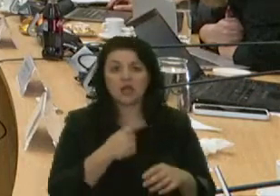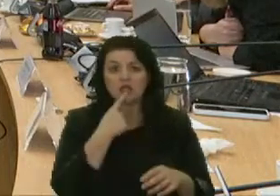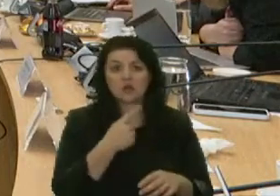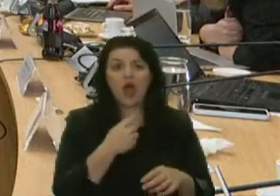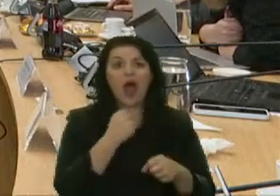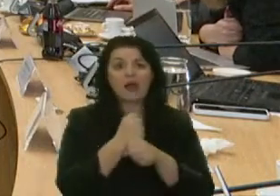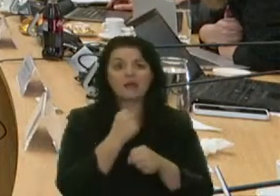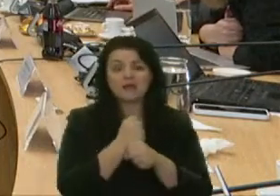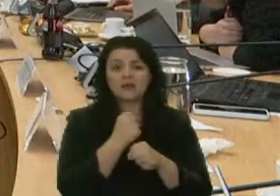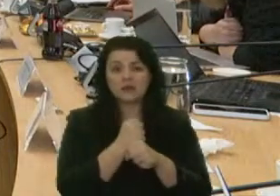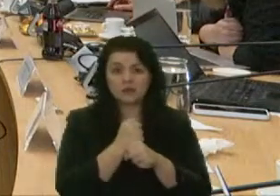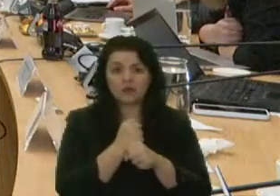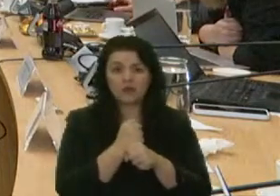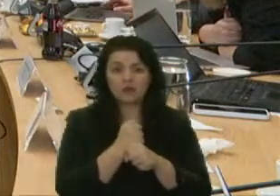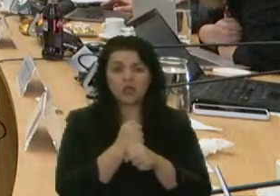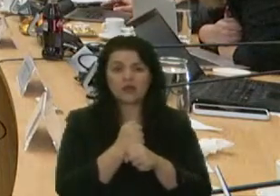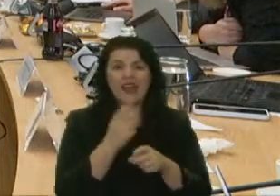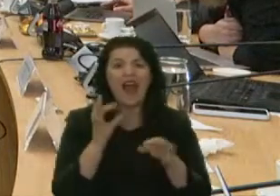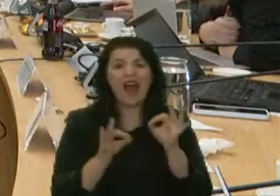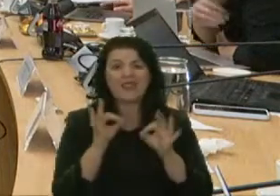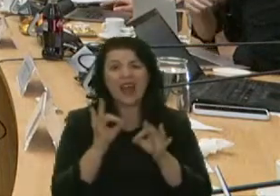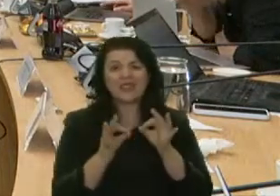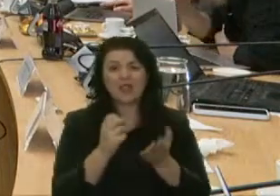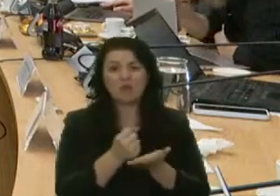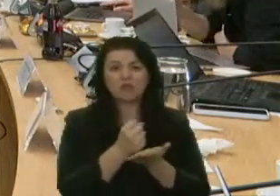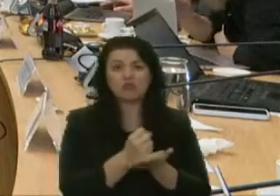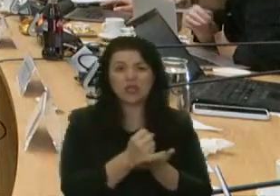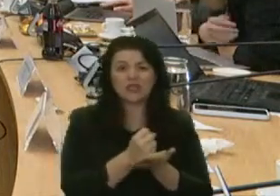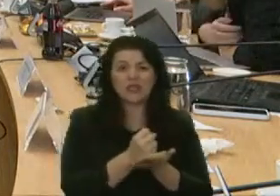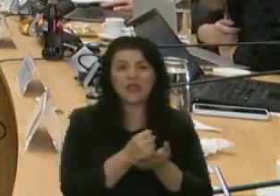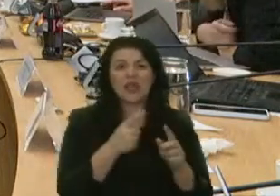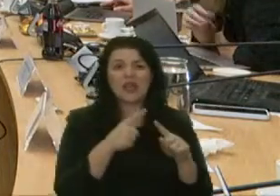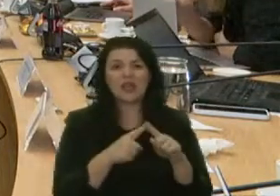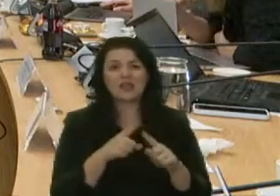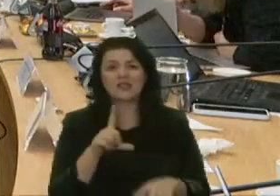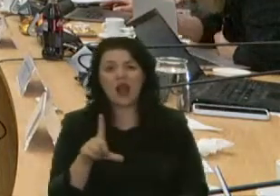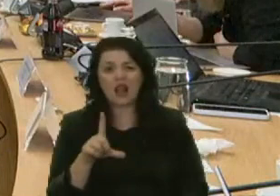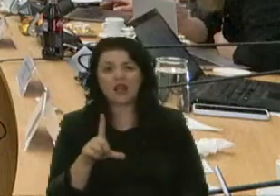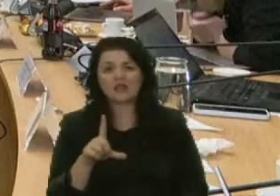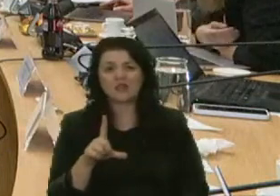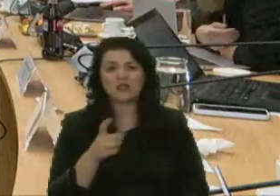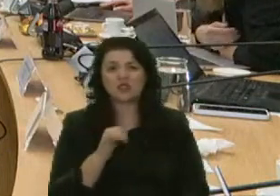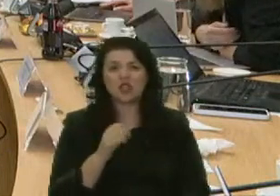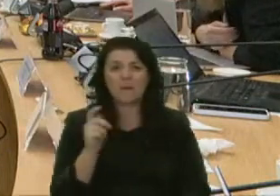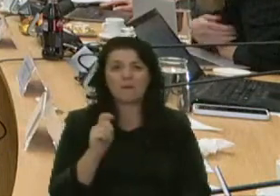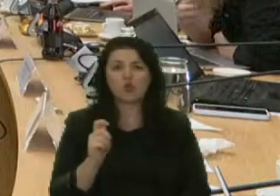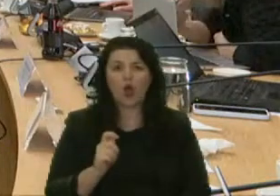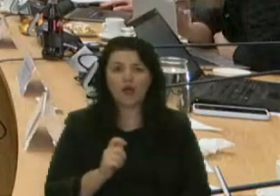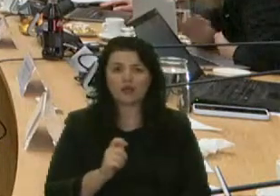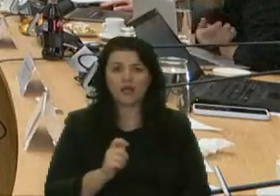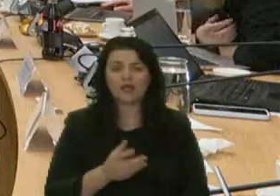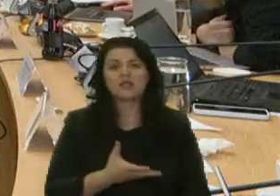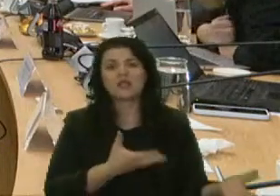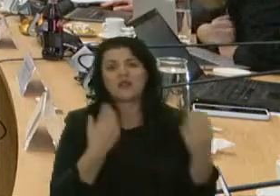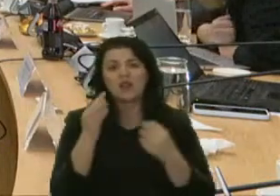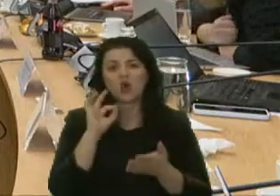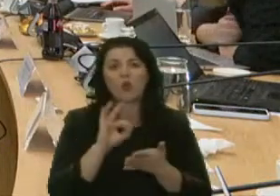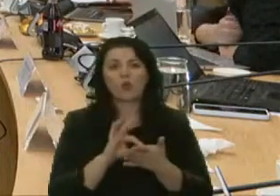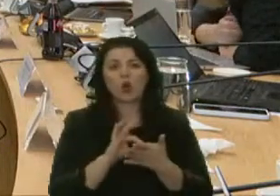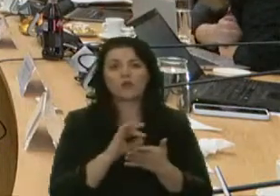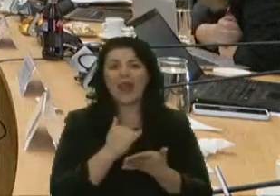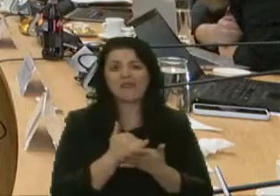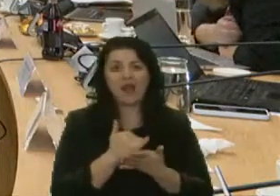găsim și Să analizăm bugetul inclusiv din punct de vedere xcel și proiecte astfel încât să venim cu propuneri